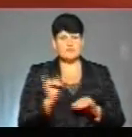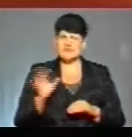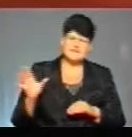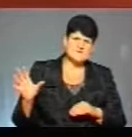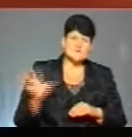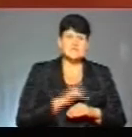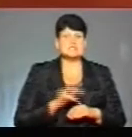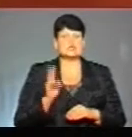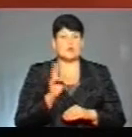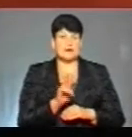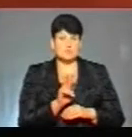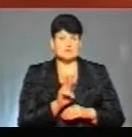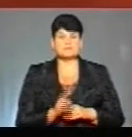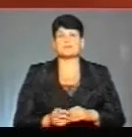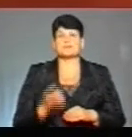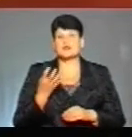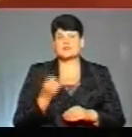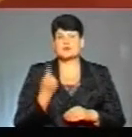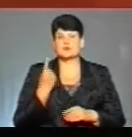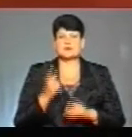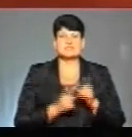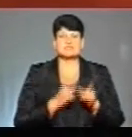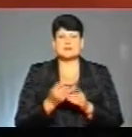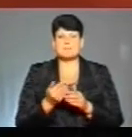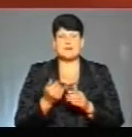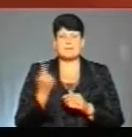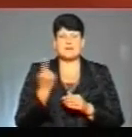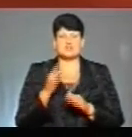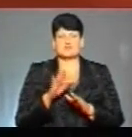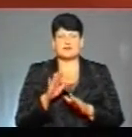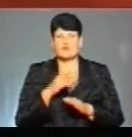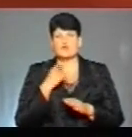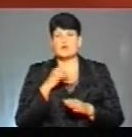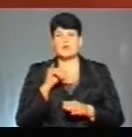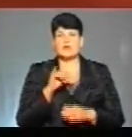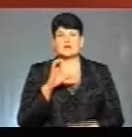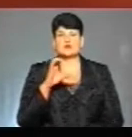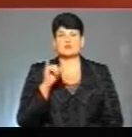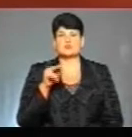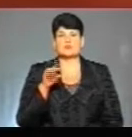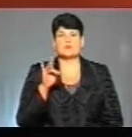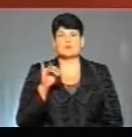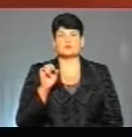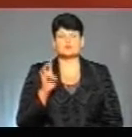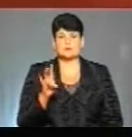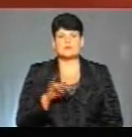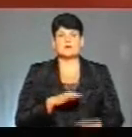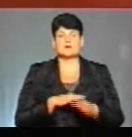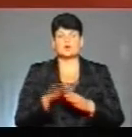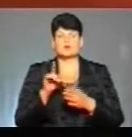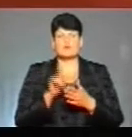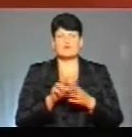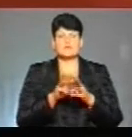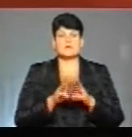усі тролейбуси. Ще одні зміни перед 1 вересня анонсувала Уляна Супрун, виконувач обов'язків